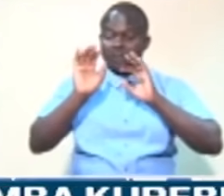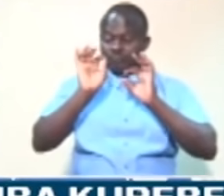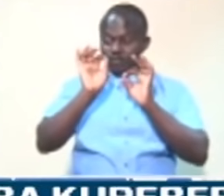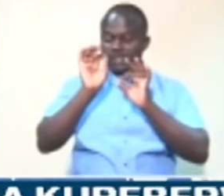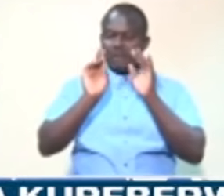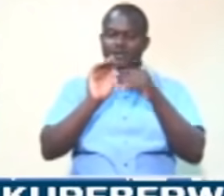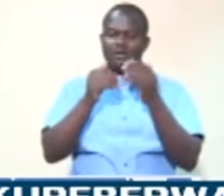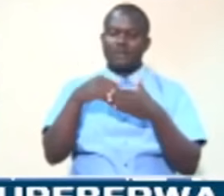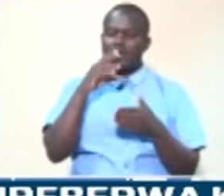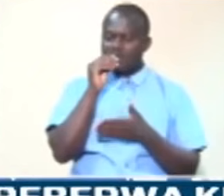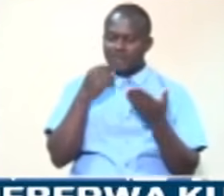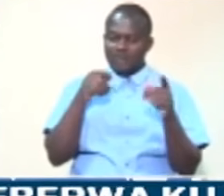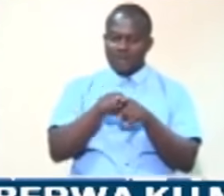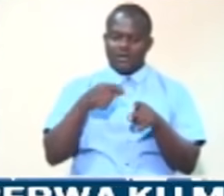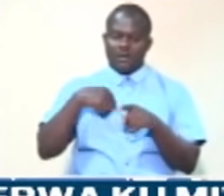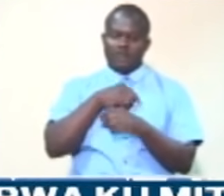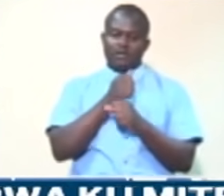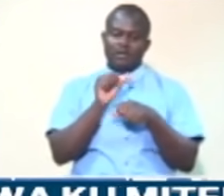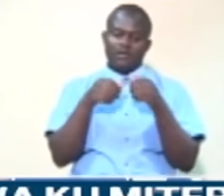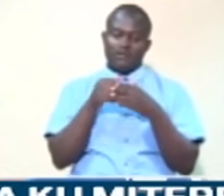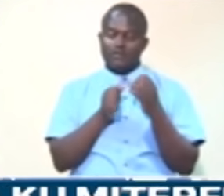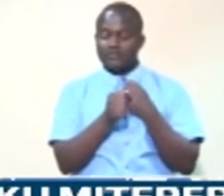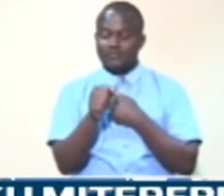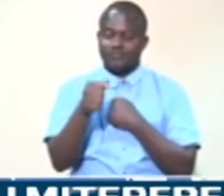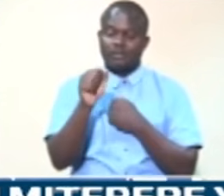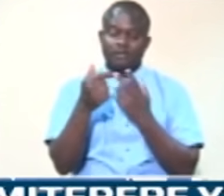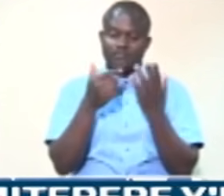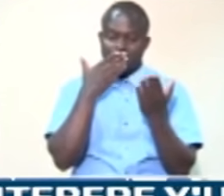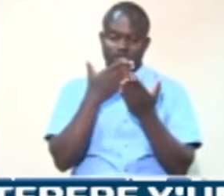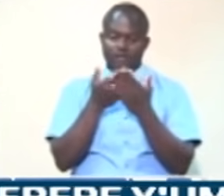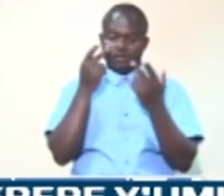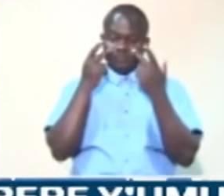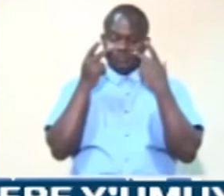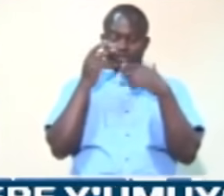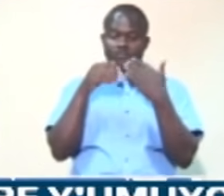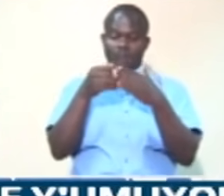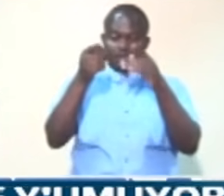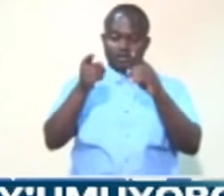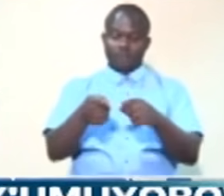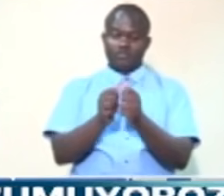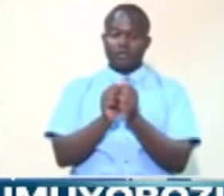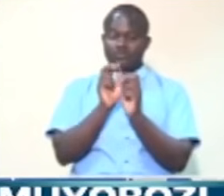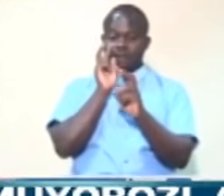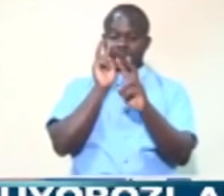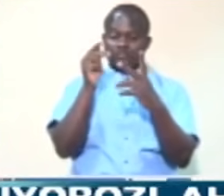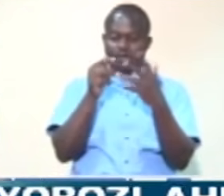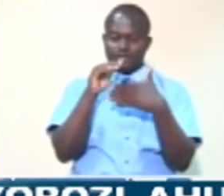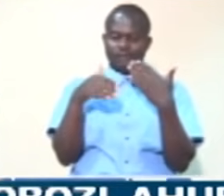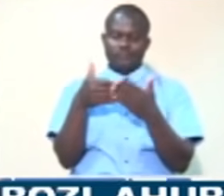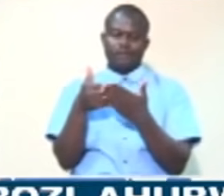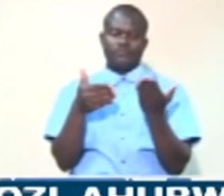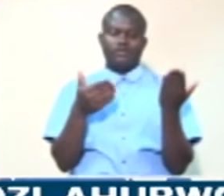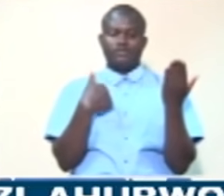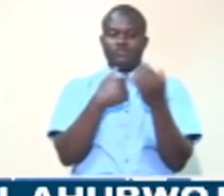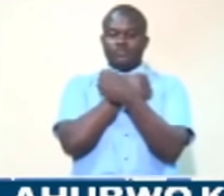aho ravuga. Kuko nange nkora mu bijyanye no gukera rugendo. Ni byiza kuba mbonye amahirwe yo kwizira hano no kwirebera buri cyose.